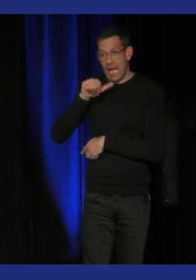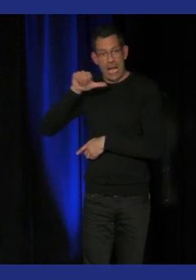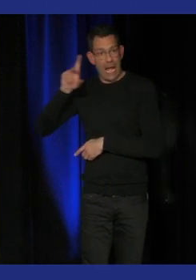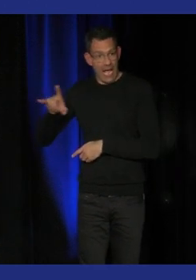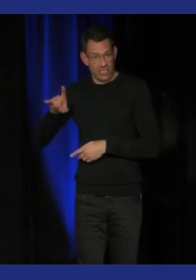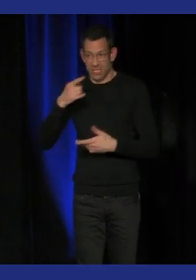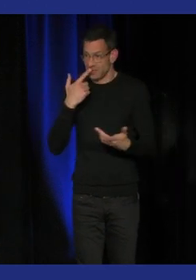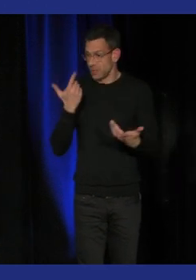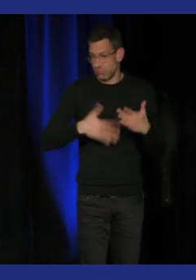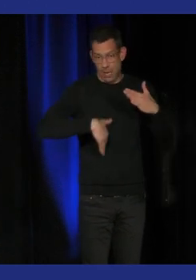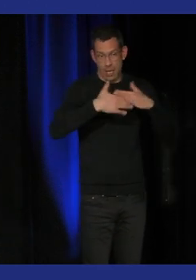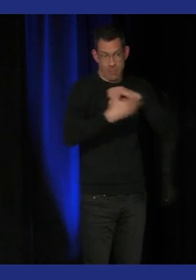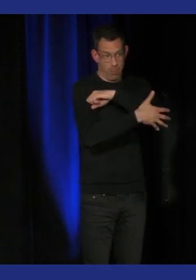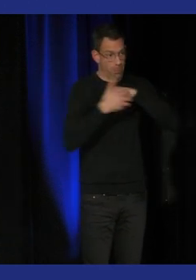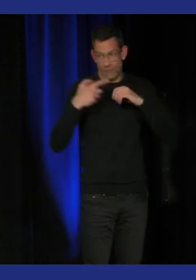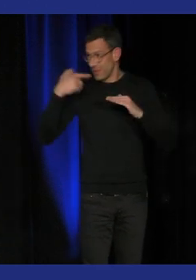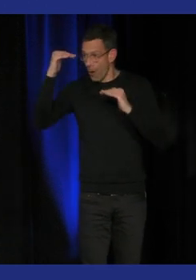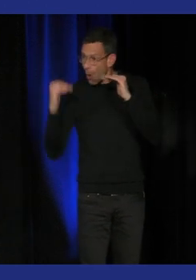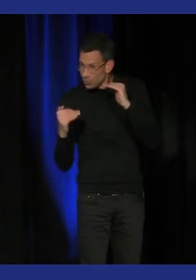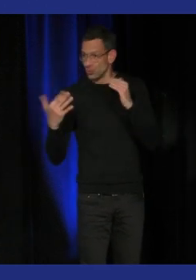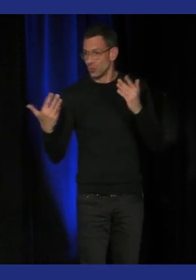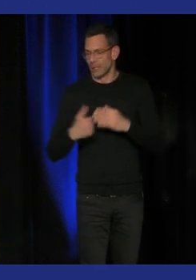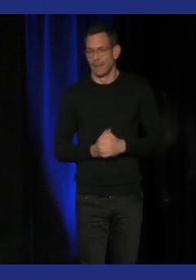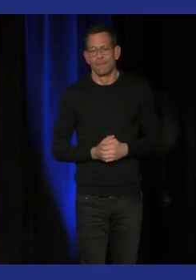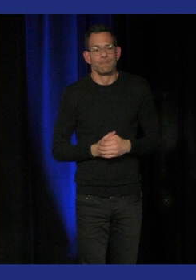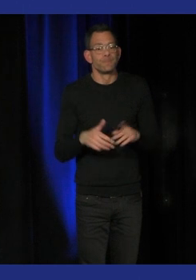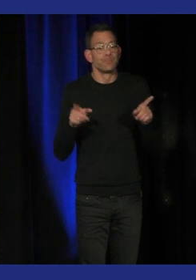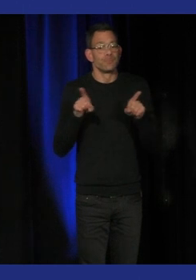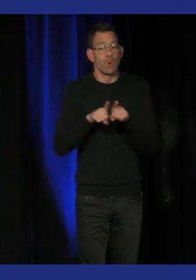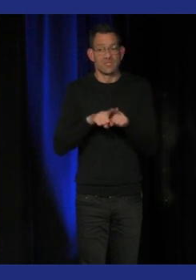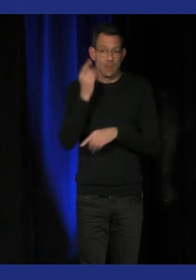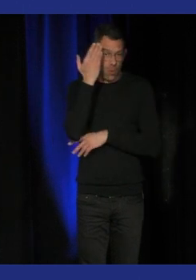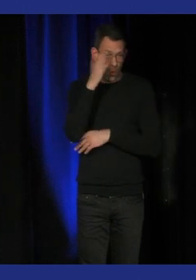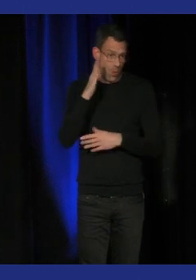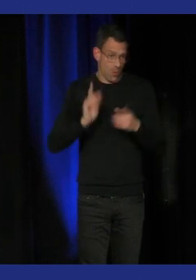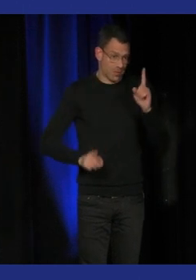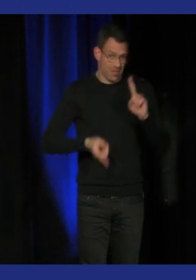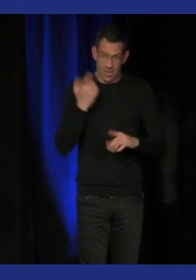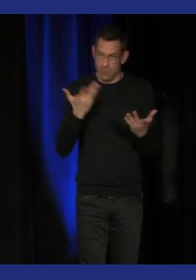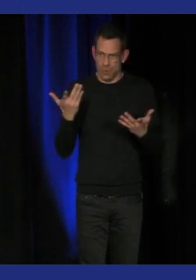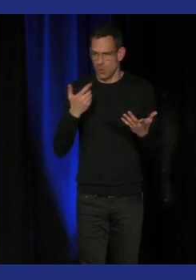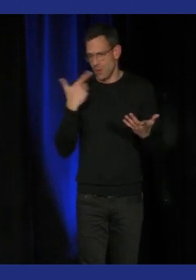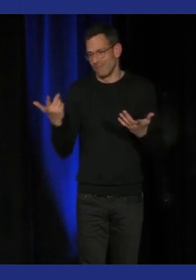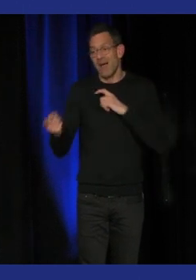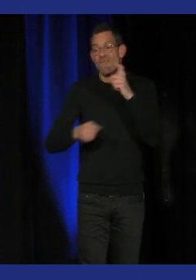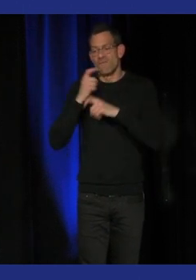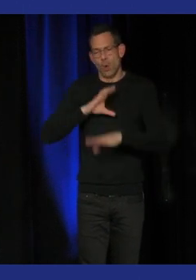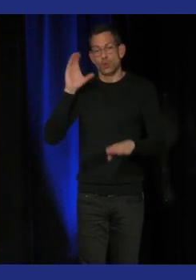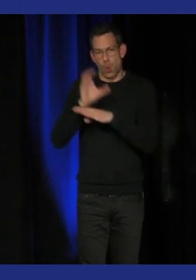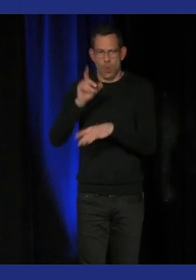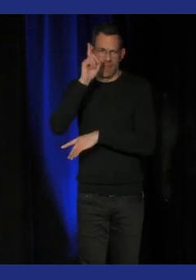leur vie en dessous du seuil de pauvreté. Et un autre point aussi très important, c'est la lutte contre les violences faites aux